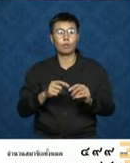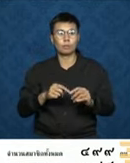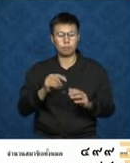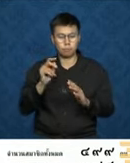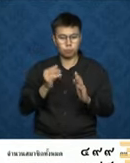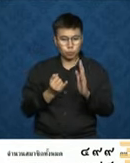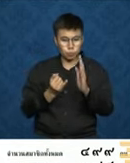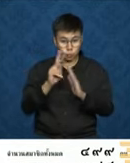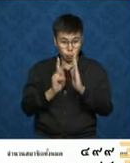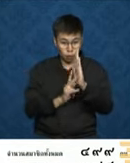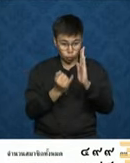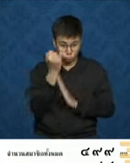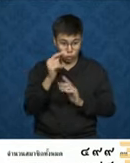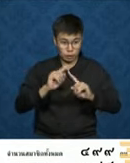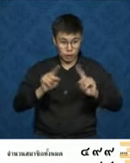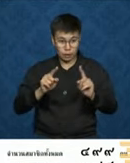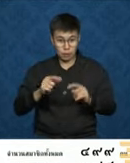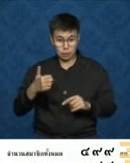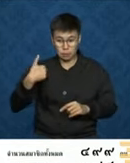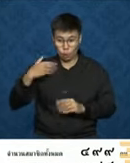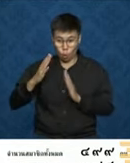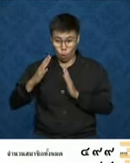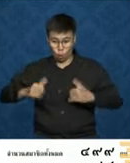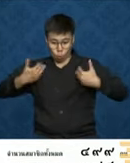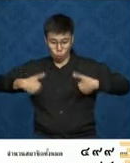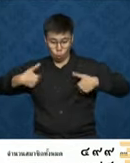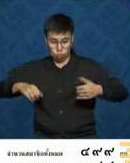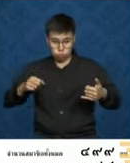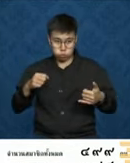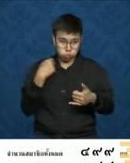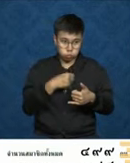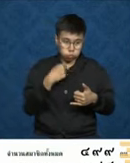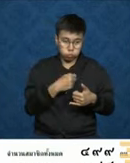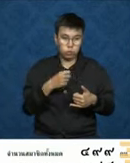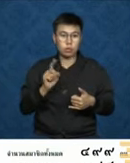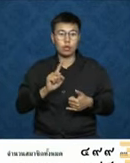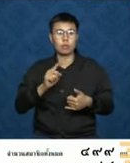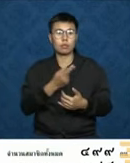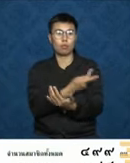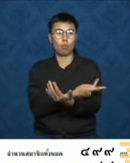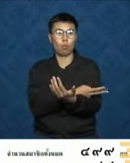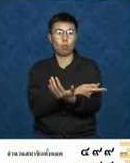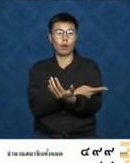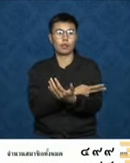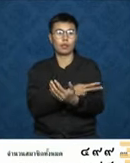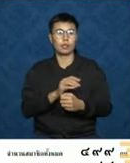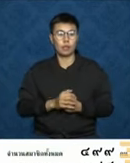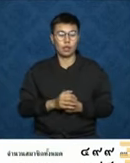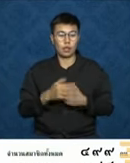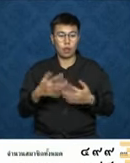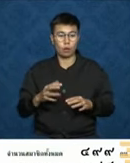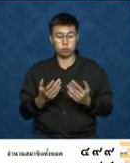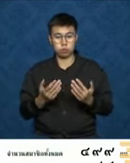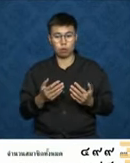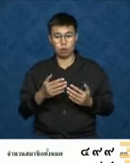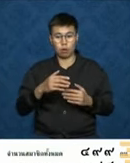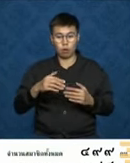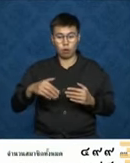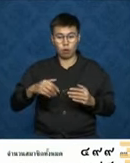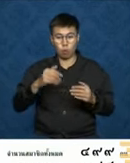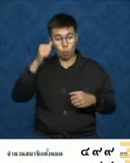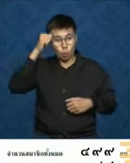ถิ่นถูกทำร้ายร่างกายจนปลอดรั่วอาการสาหัสที่มายาบีชคับจังหวัดภูเก็ตอีก 10วันถัดมาก็เกิดเหตุ